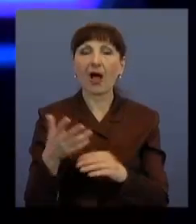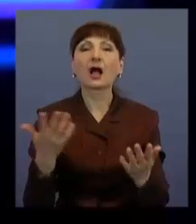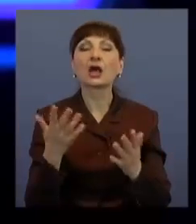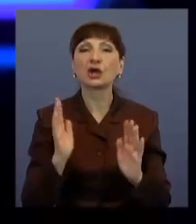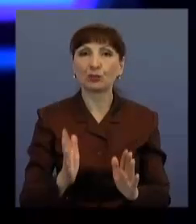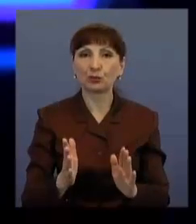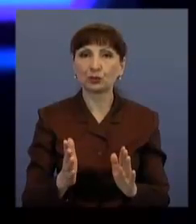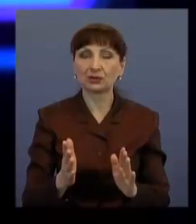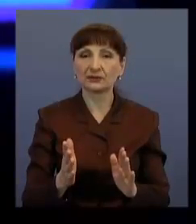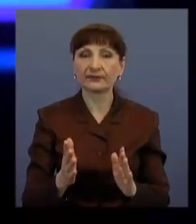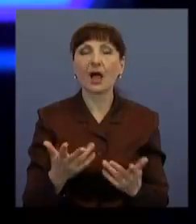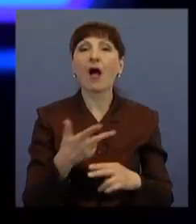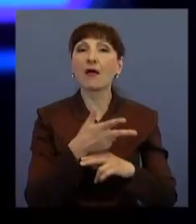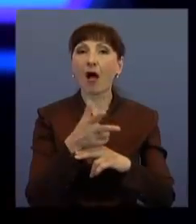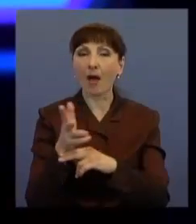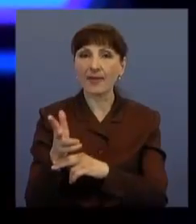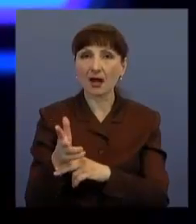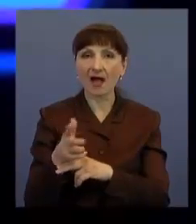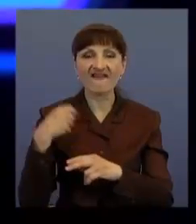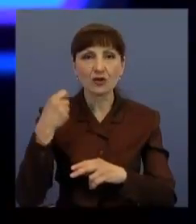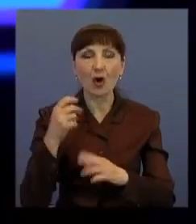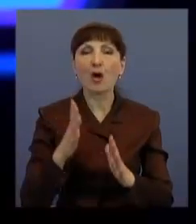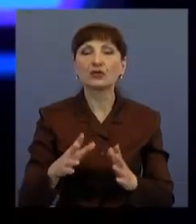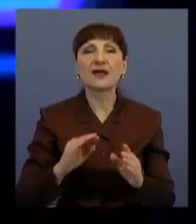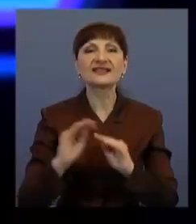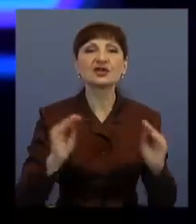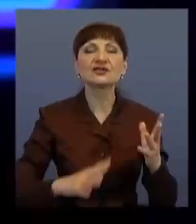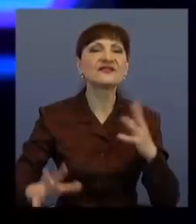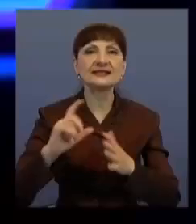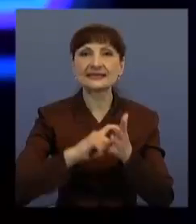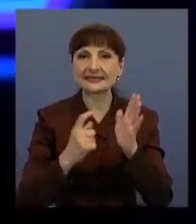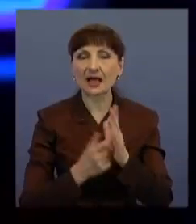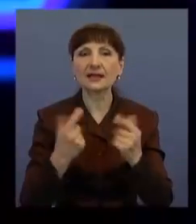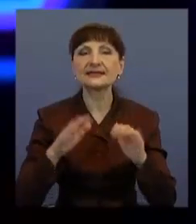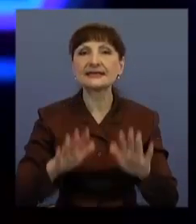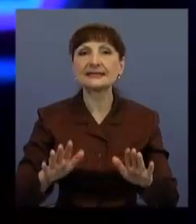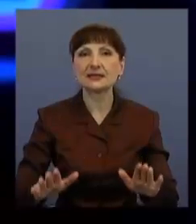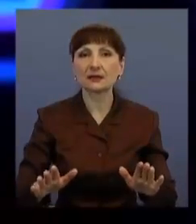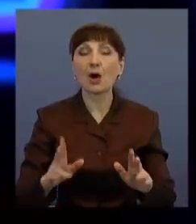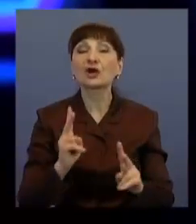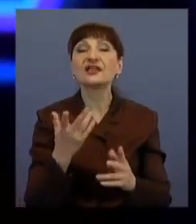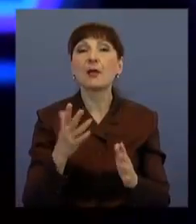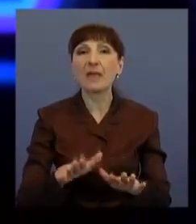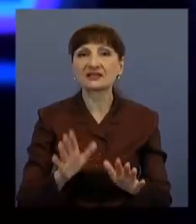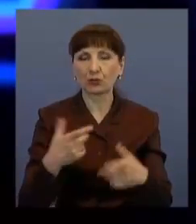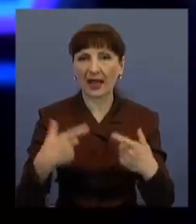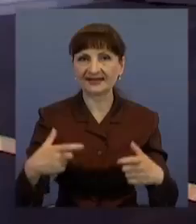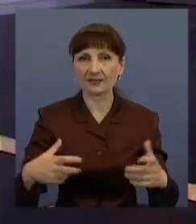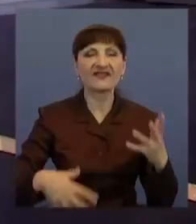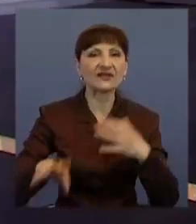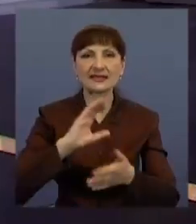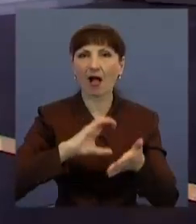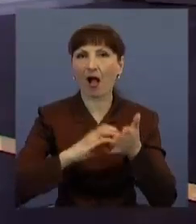будут? Камерами видеонаблюдения будут оснащены все залы, где дети будут сдавать ЕНТ. Все кабинеты будут